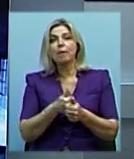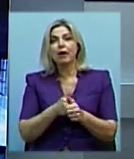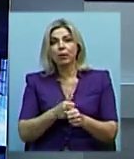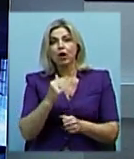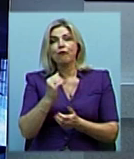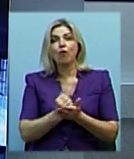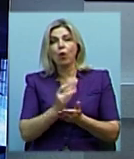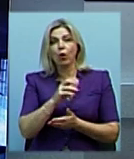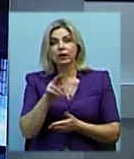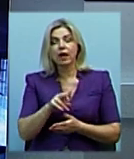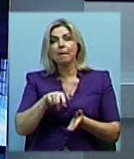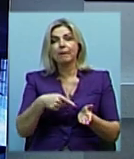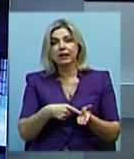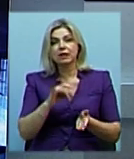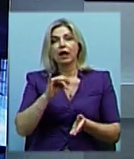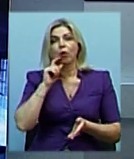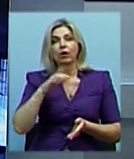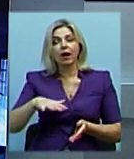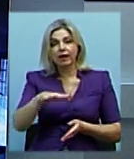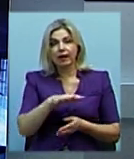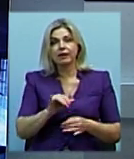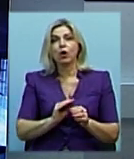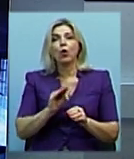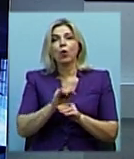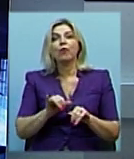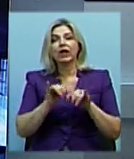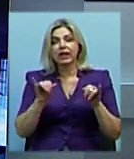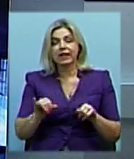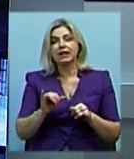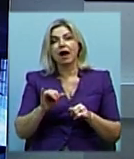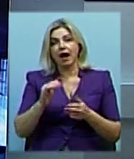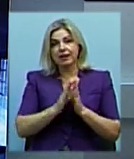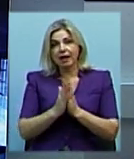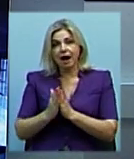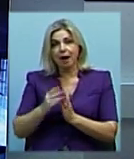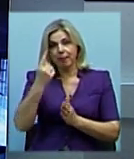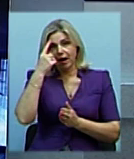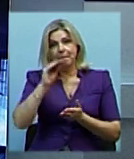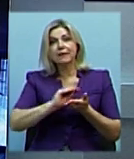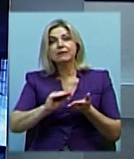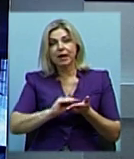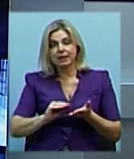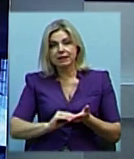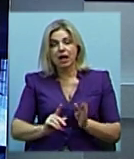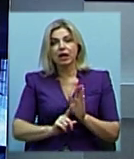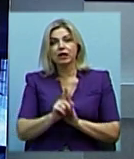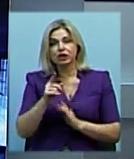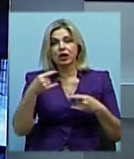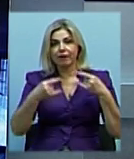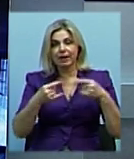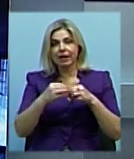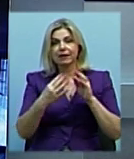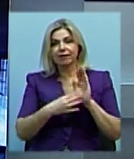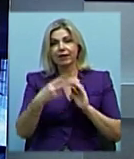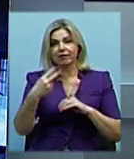бібліотечних фондів міста та країни поповнились новими книгами письменниці і як на це відгукнули читачі. Початок прямого ефіру о